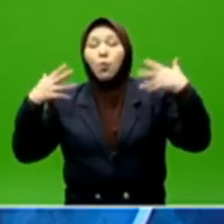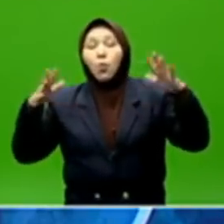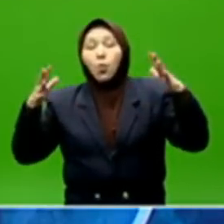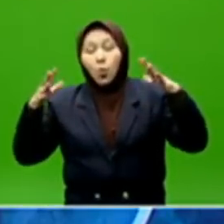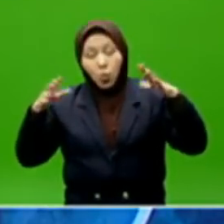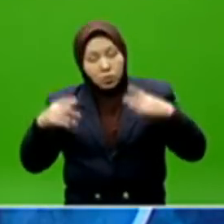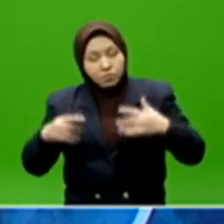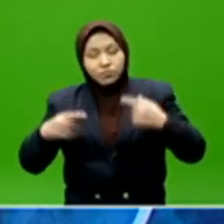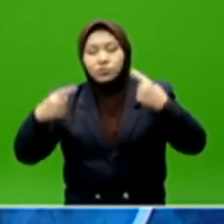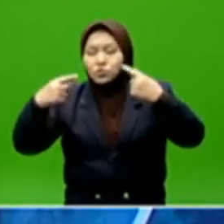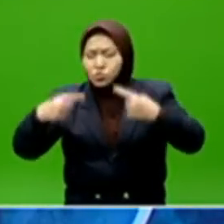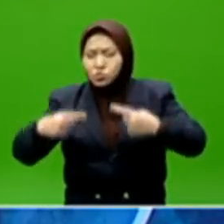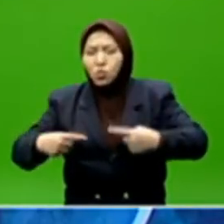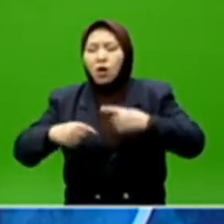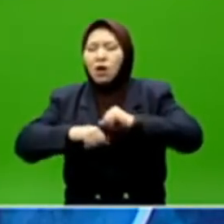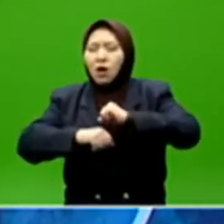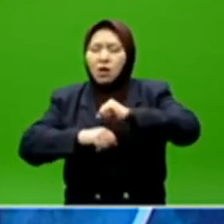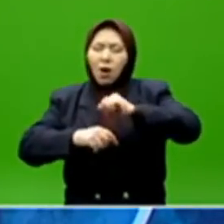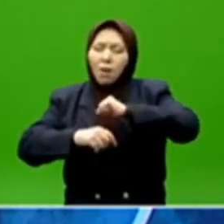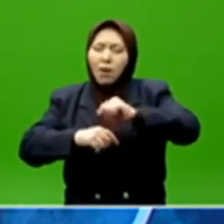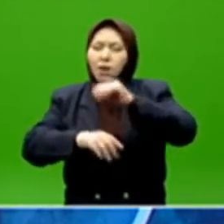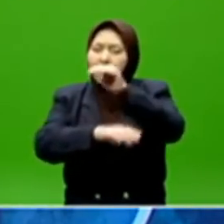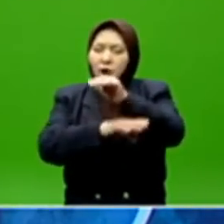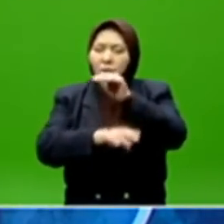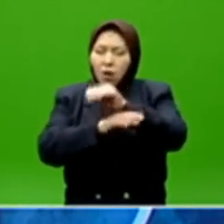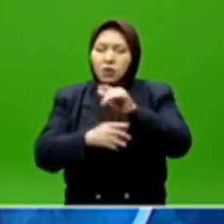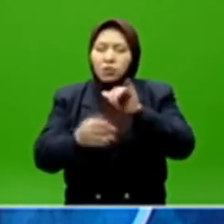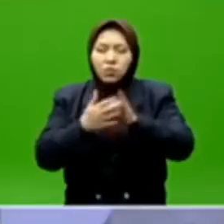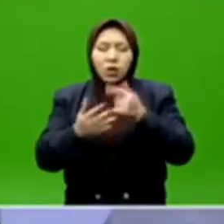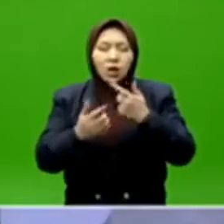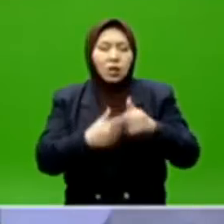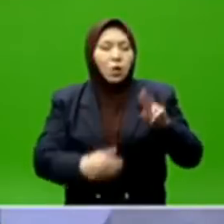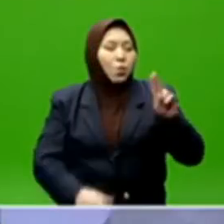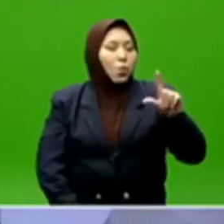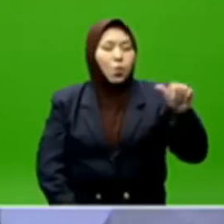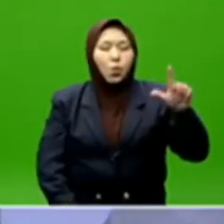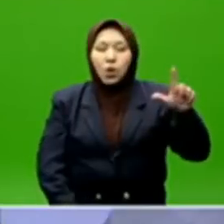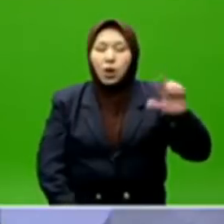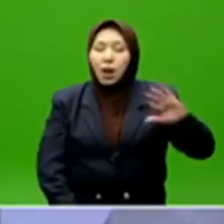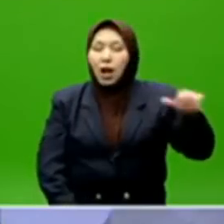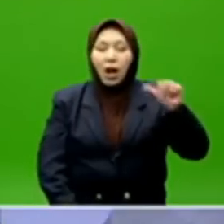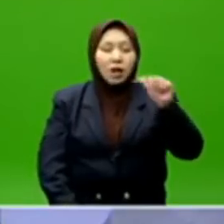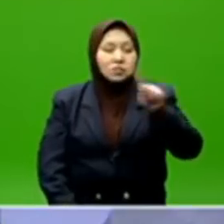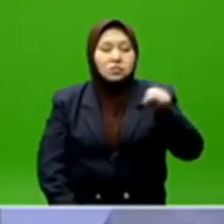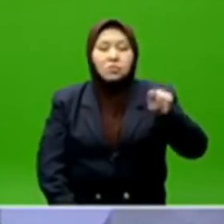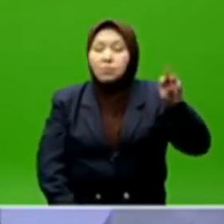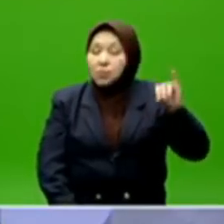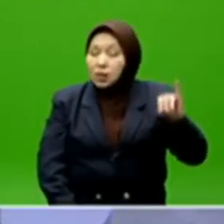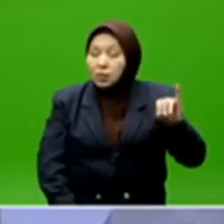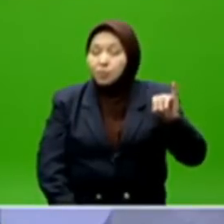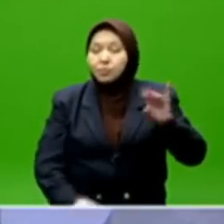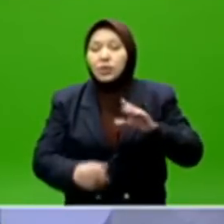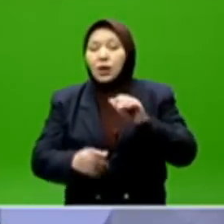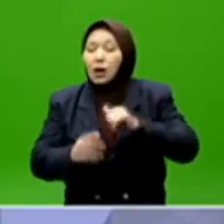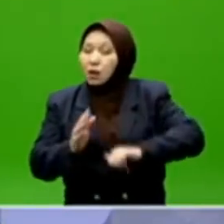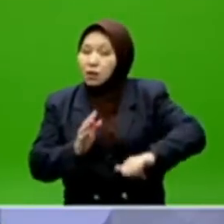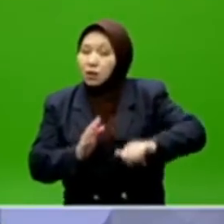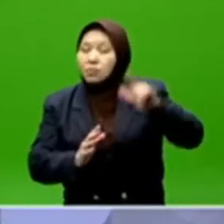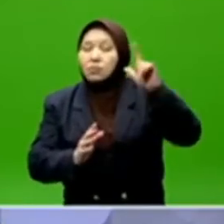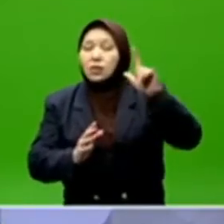tentangan menyebabkan beliau antara salah seorang ulul azmi, saya Nabi ataupun Rasul yang terpilih